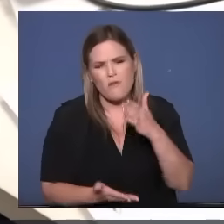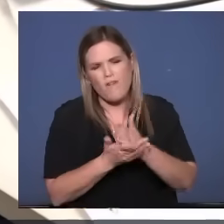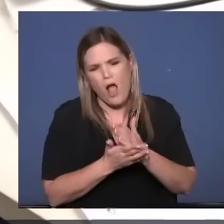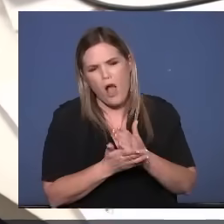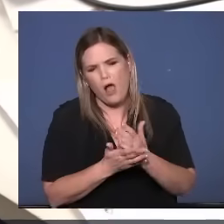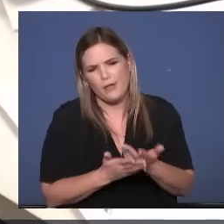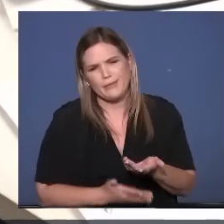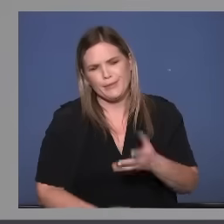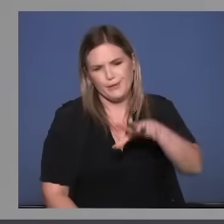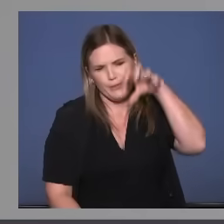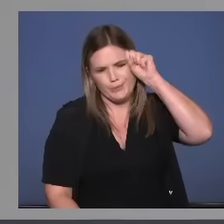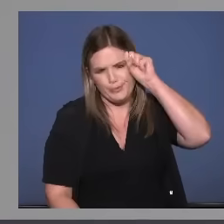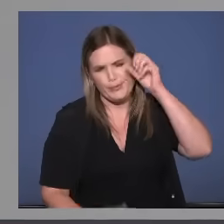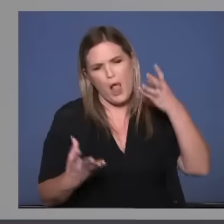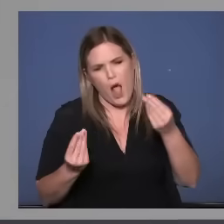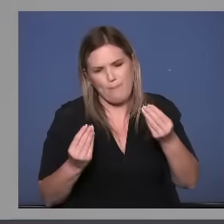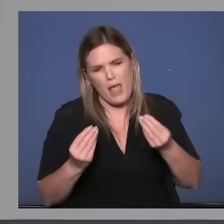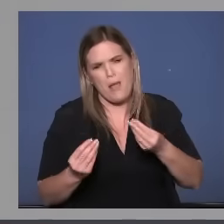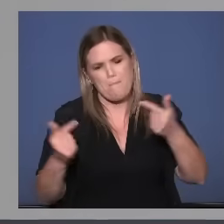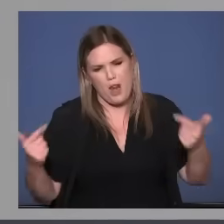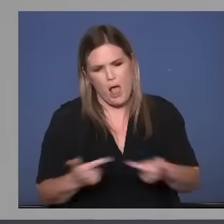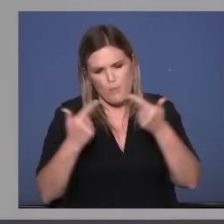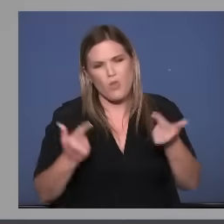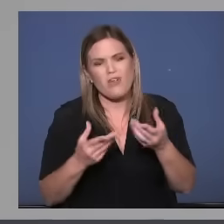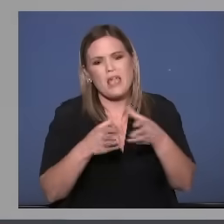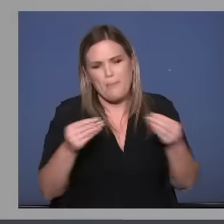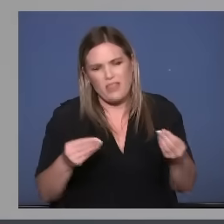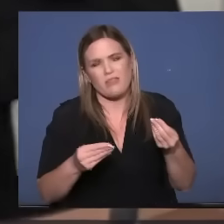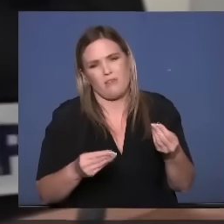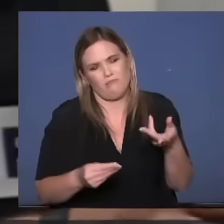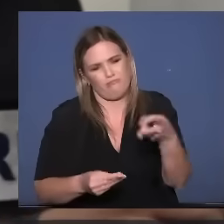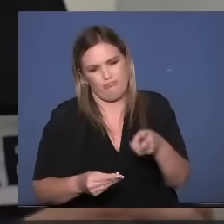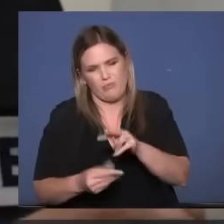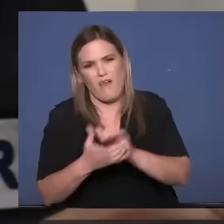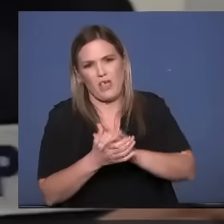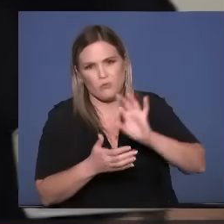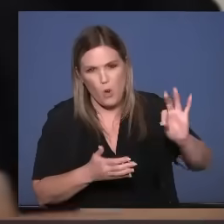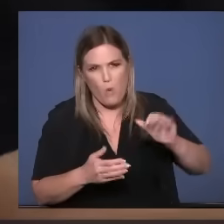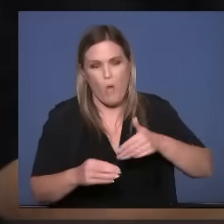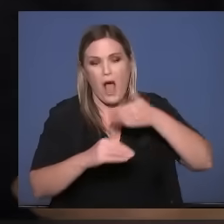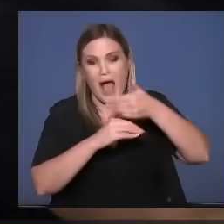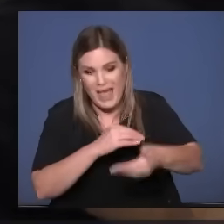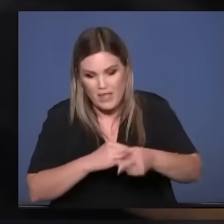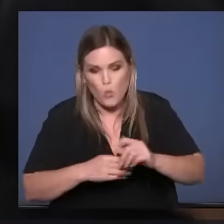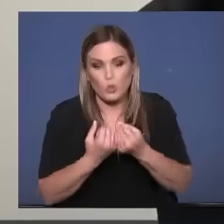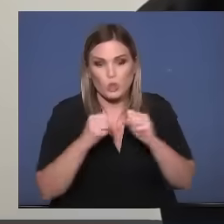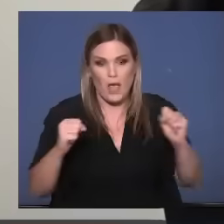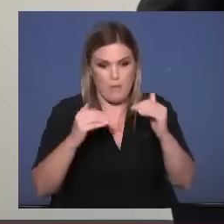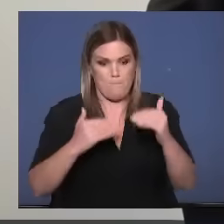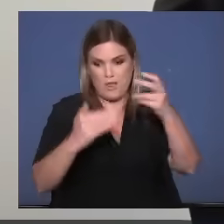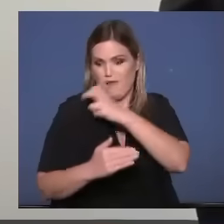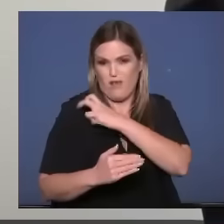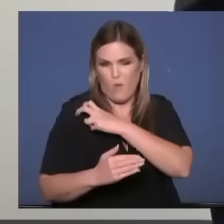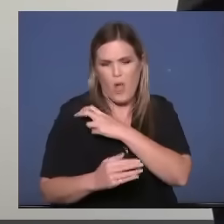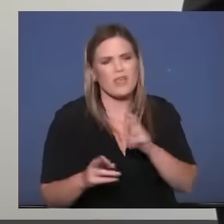לבנון אחרי שנים של קרבות ברצועת הביטחון הוא השתחרר בדרגה גבוה וקיווה לפתח את המושבה כמה אתה שומע